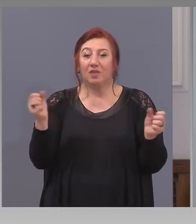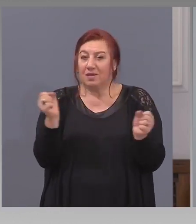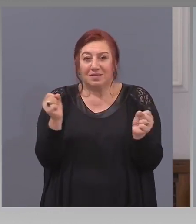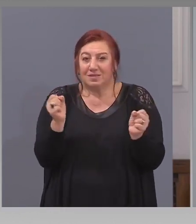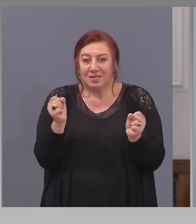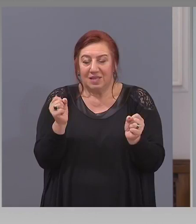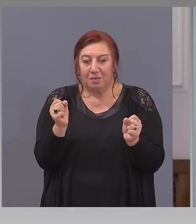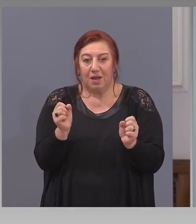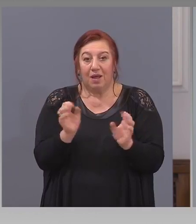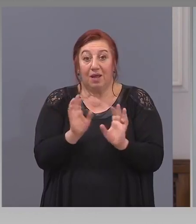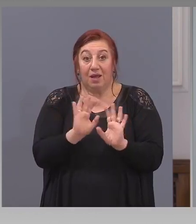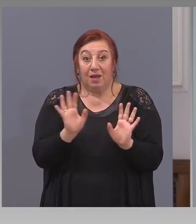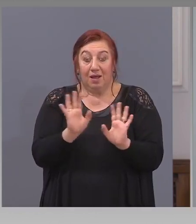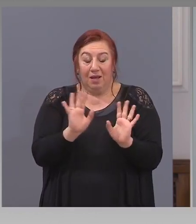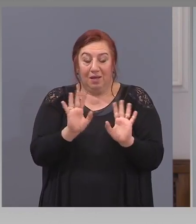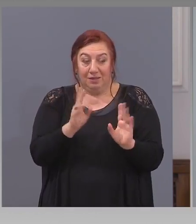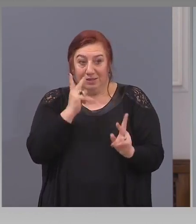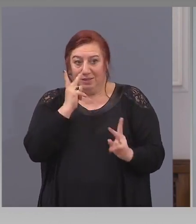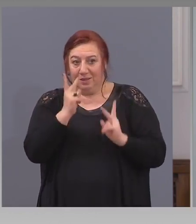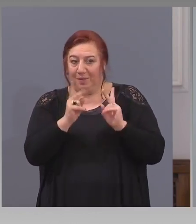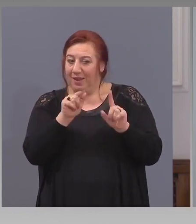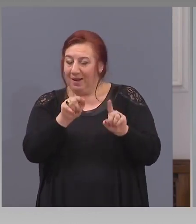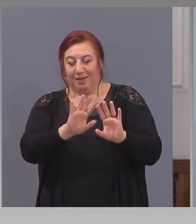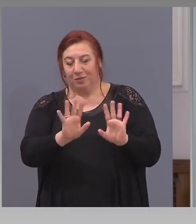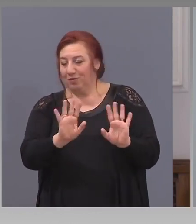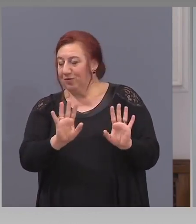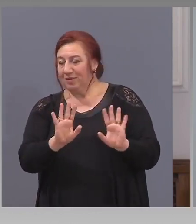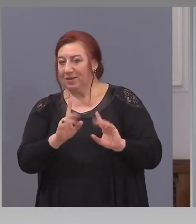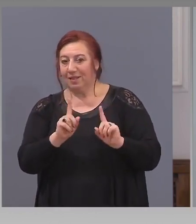не искам да съм жив да я гледам.